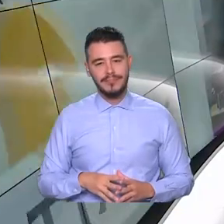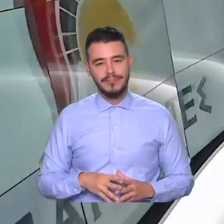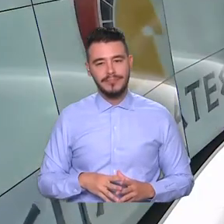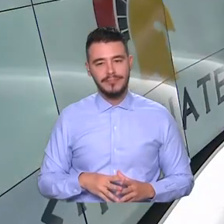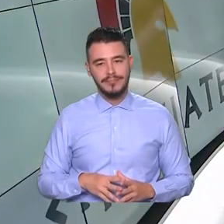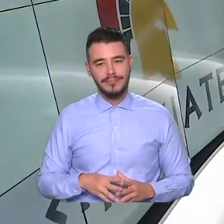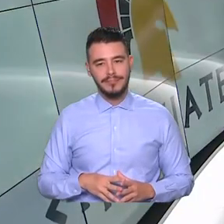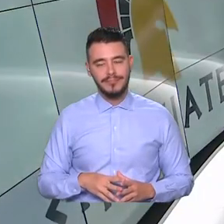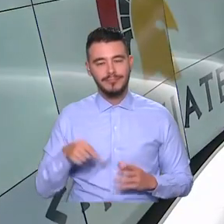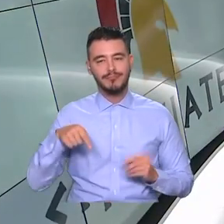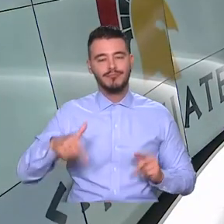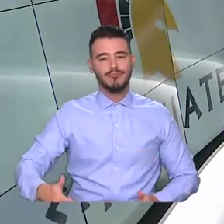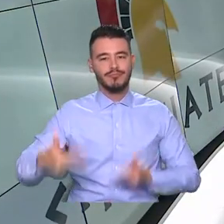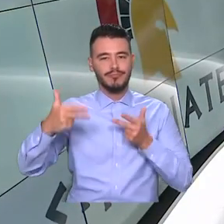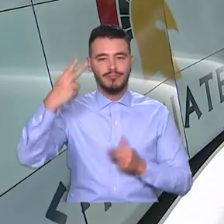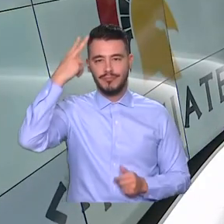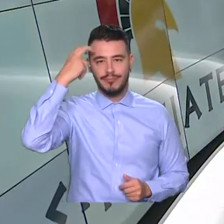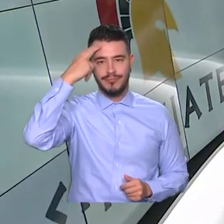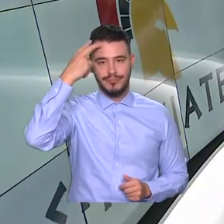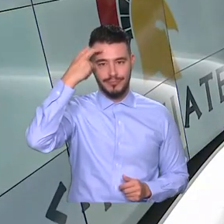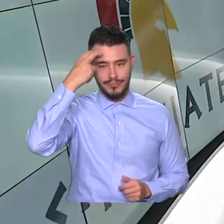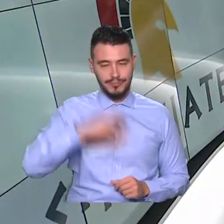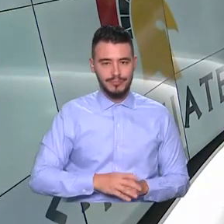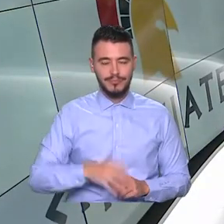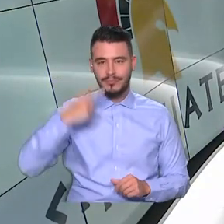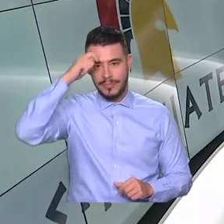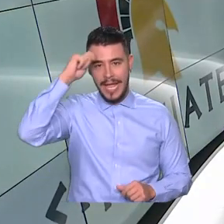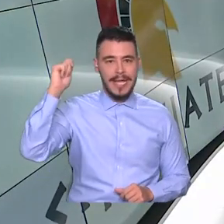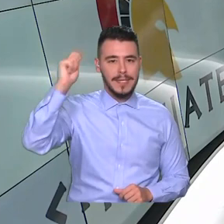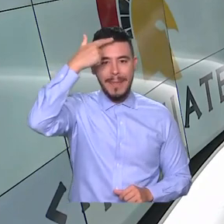Κάτες πάνε εισαγγελέα.